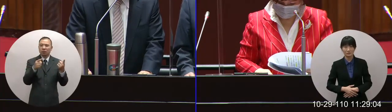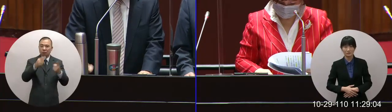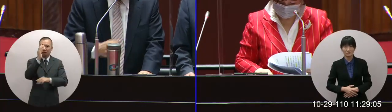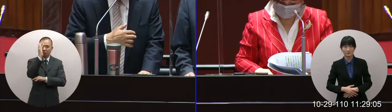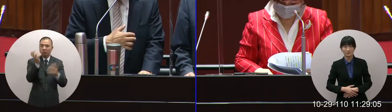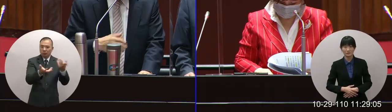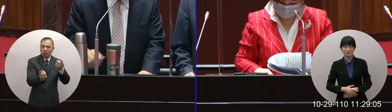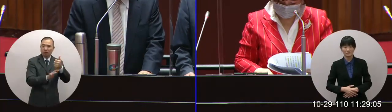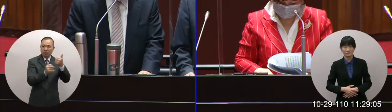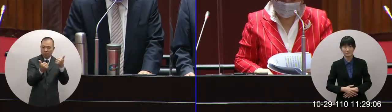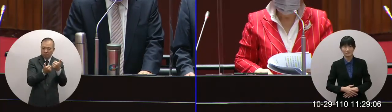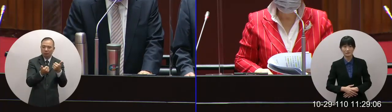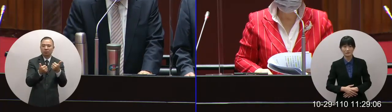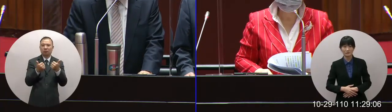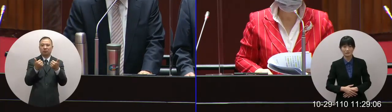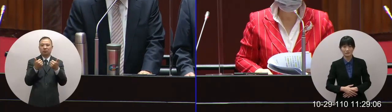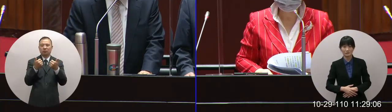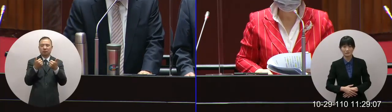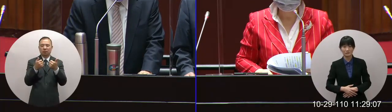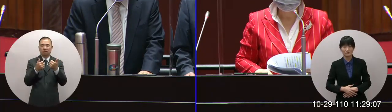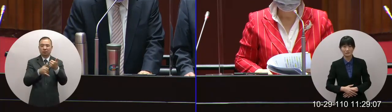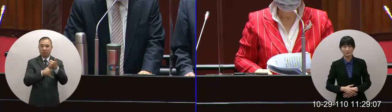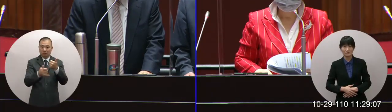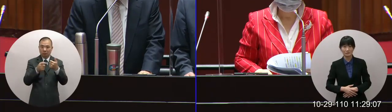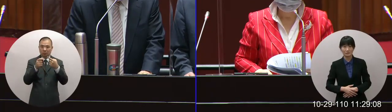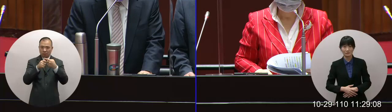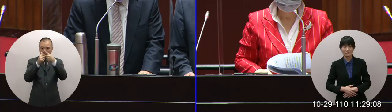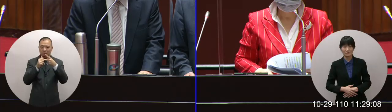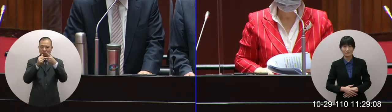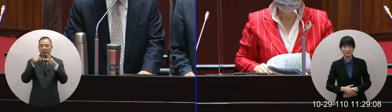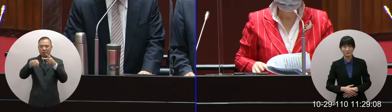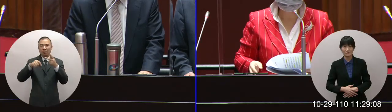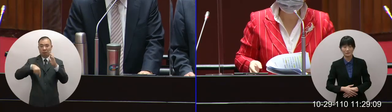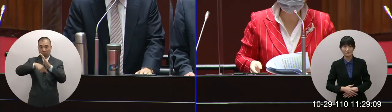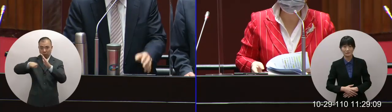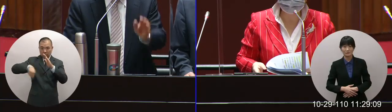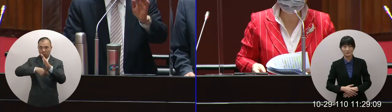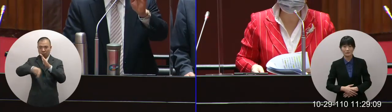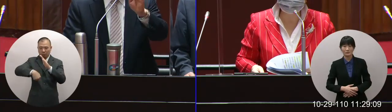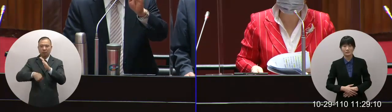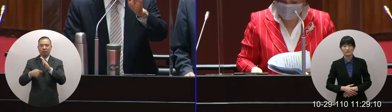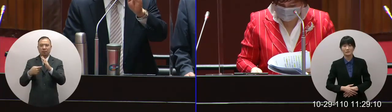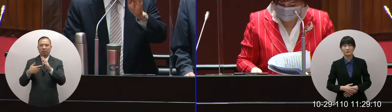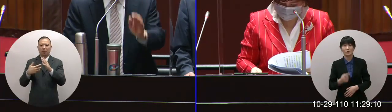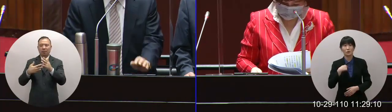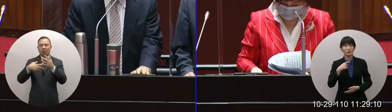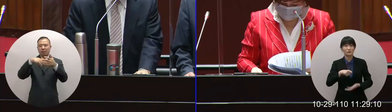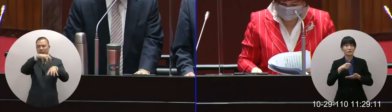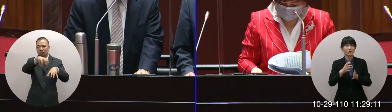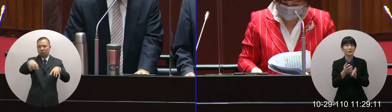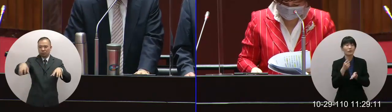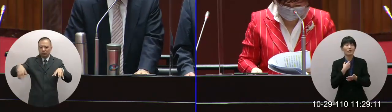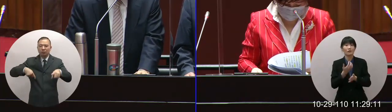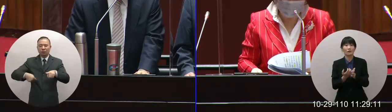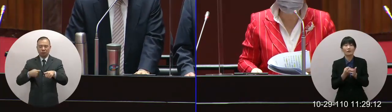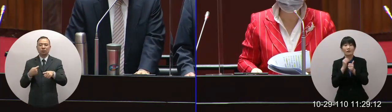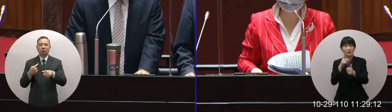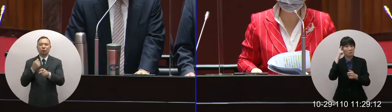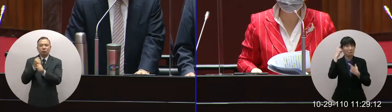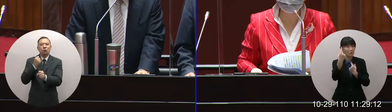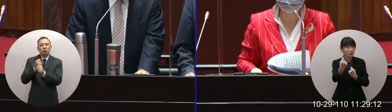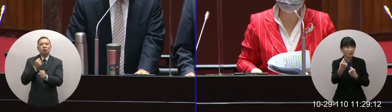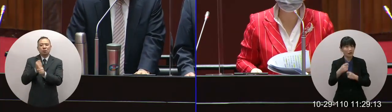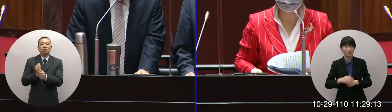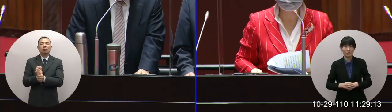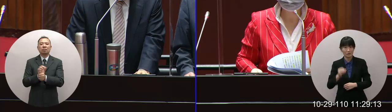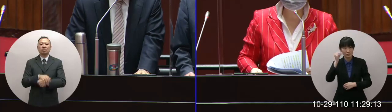有院的本部来处理。所以 同意我刚才的提案吗？成立智慧医疗科